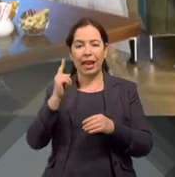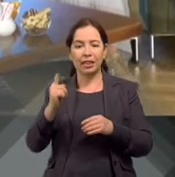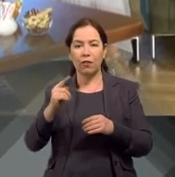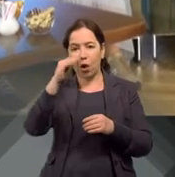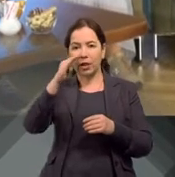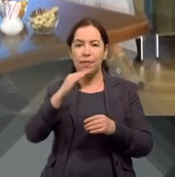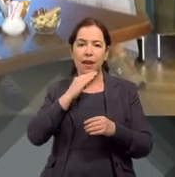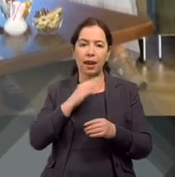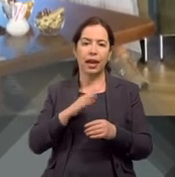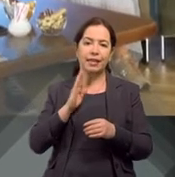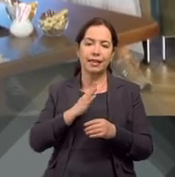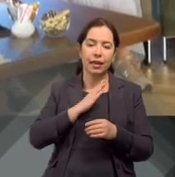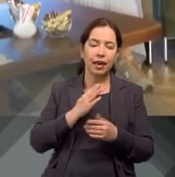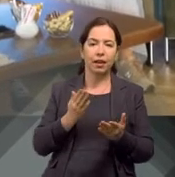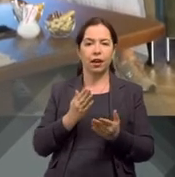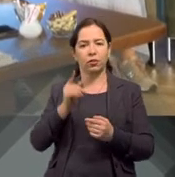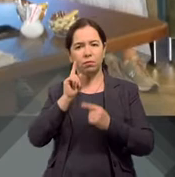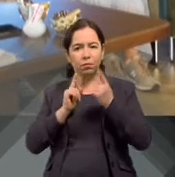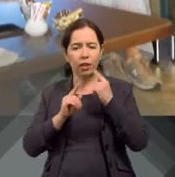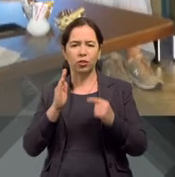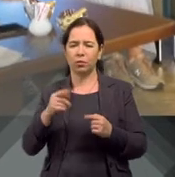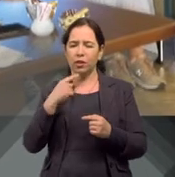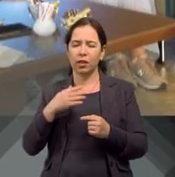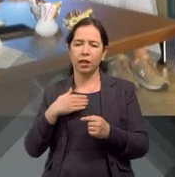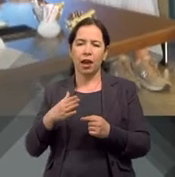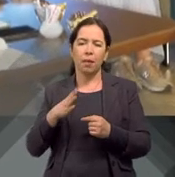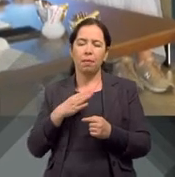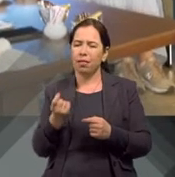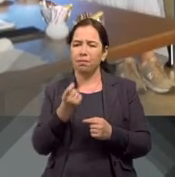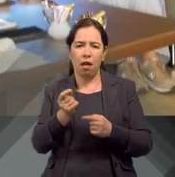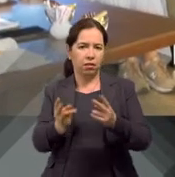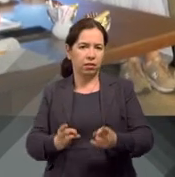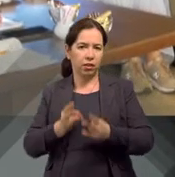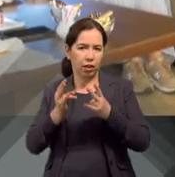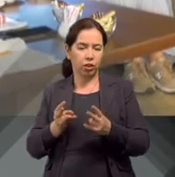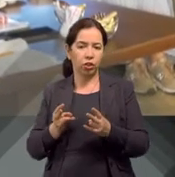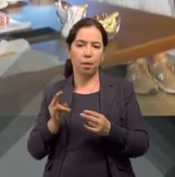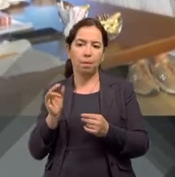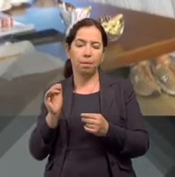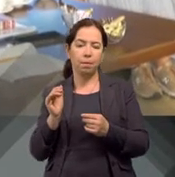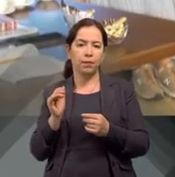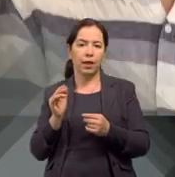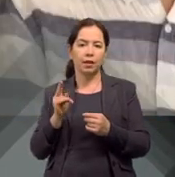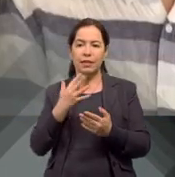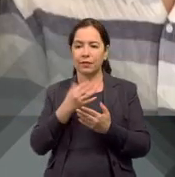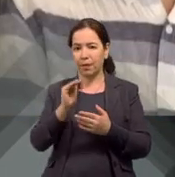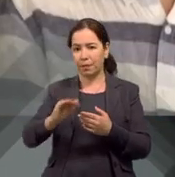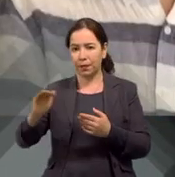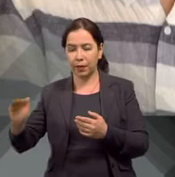скажет, что слишком мало, я был нежен. Но все-таки те крохи, которые